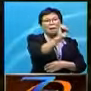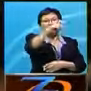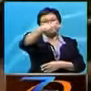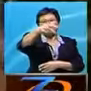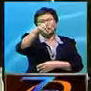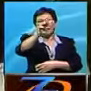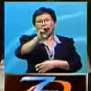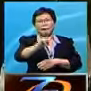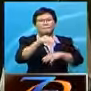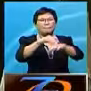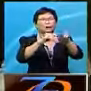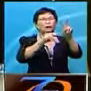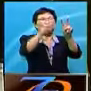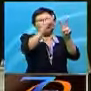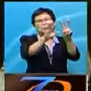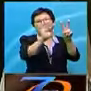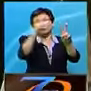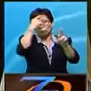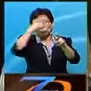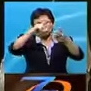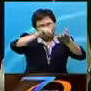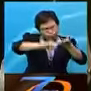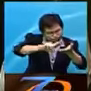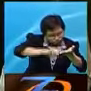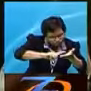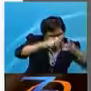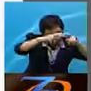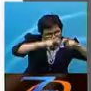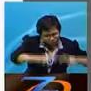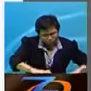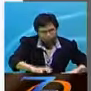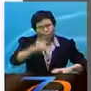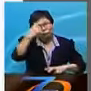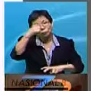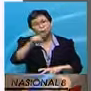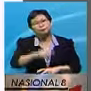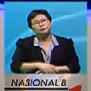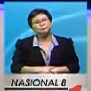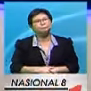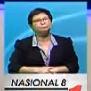pada 2 September lalu untuk disiasat.